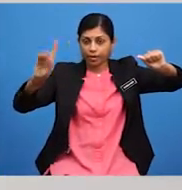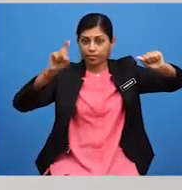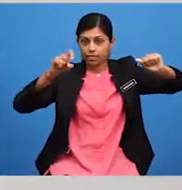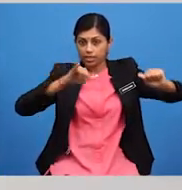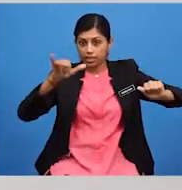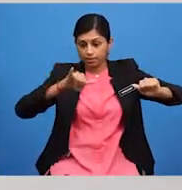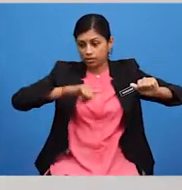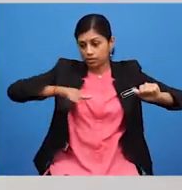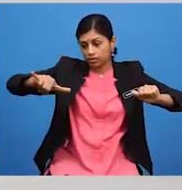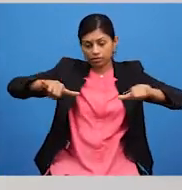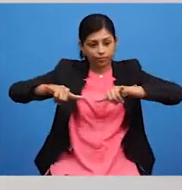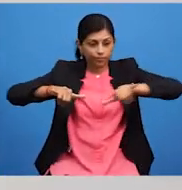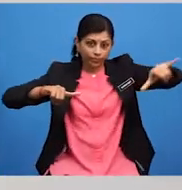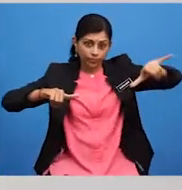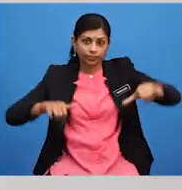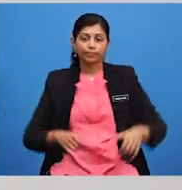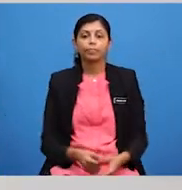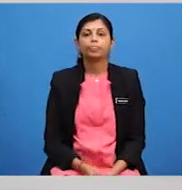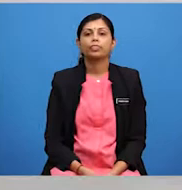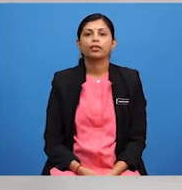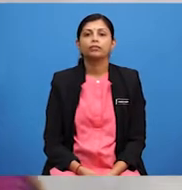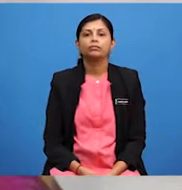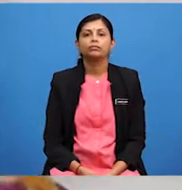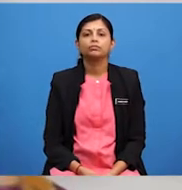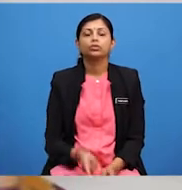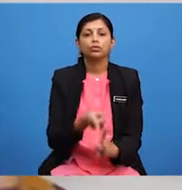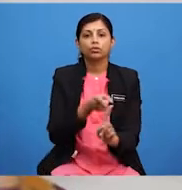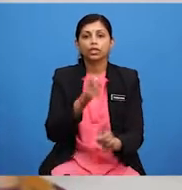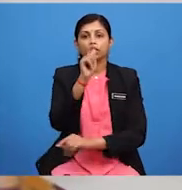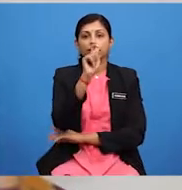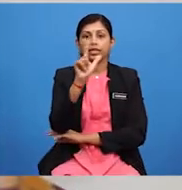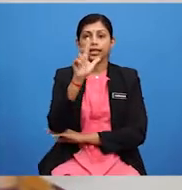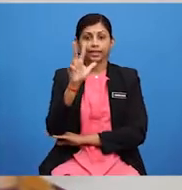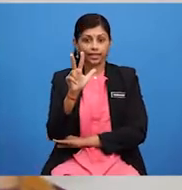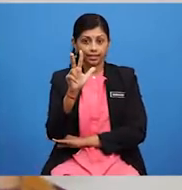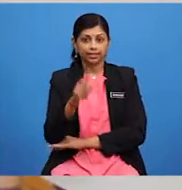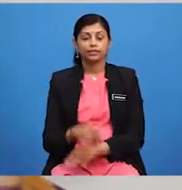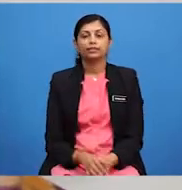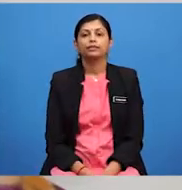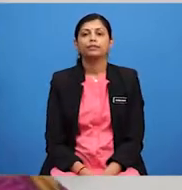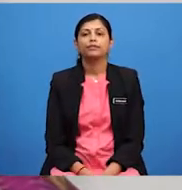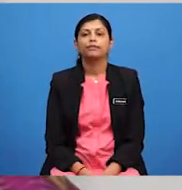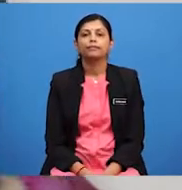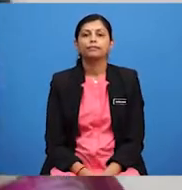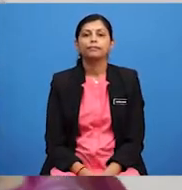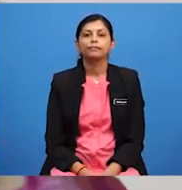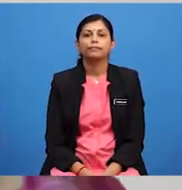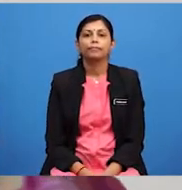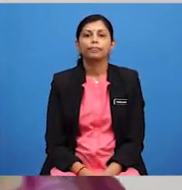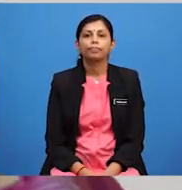Kemudian, dari titik lenyap 3, unjurkan garisan perspektif menyentuh titik